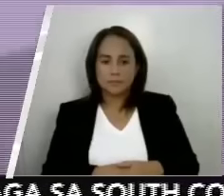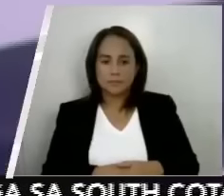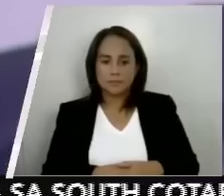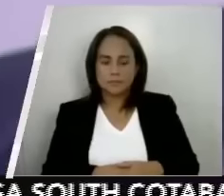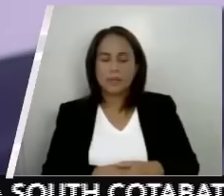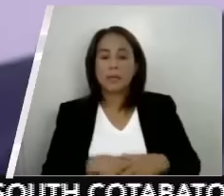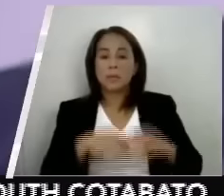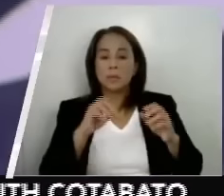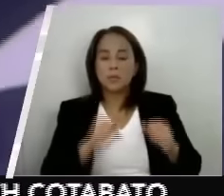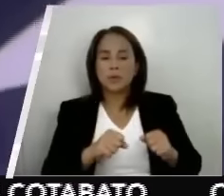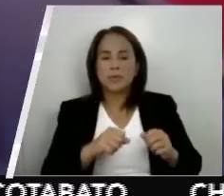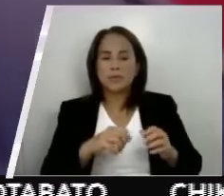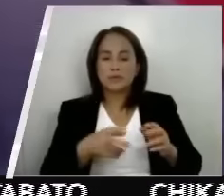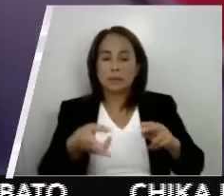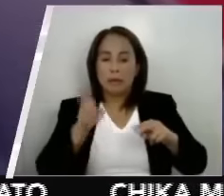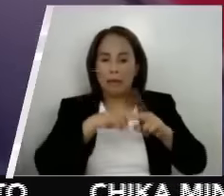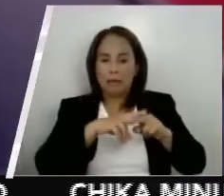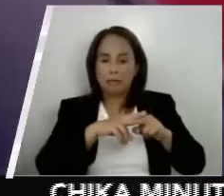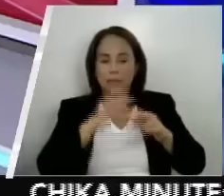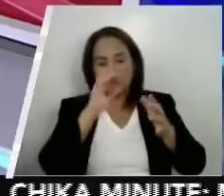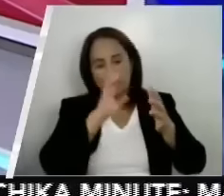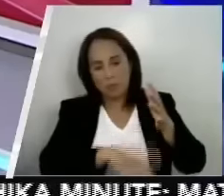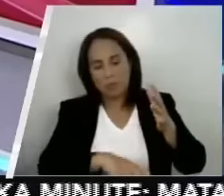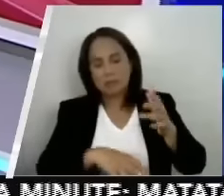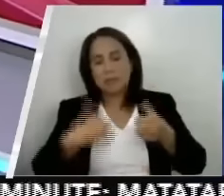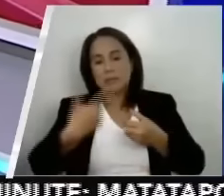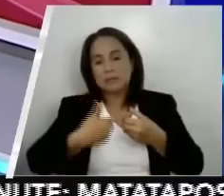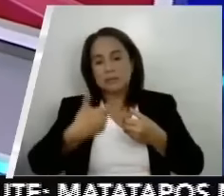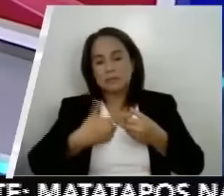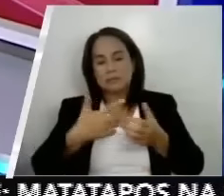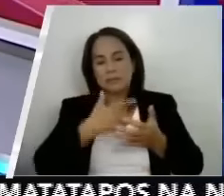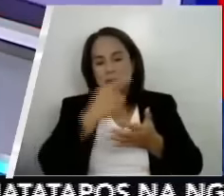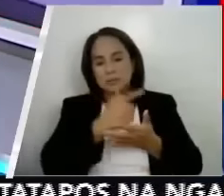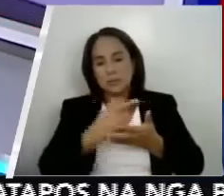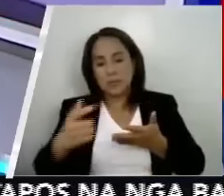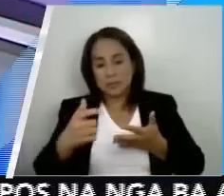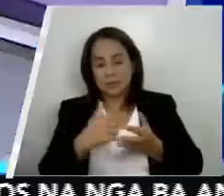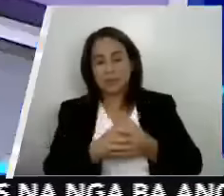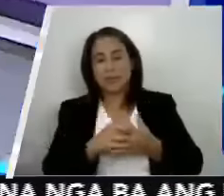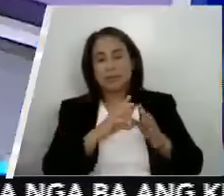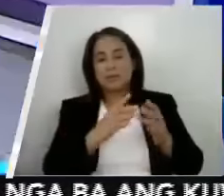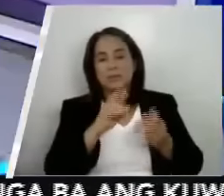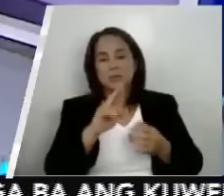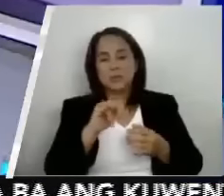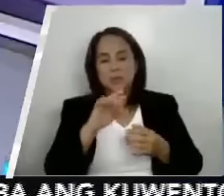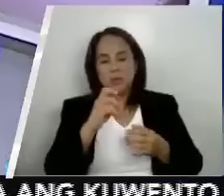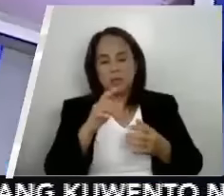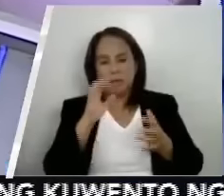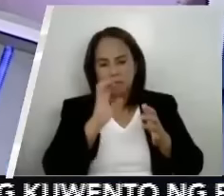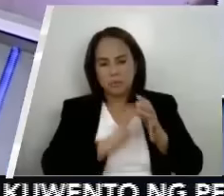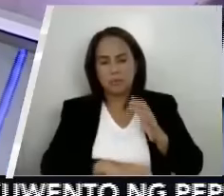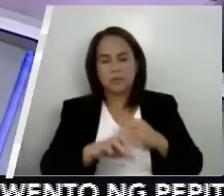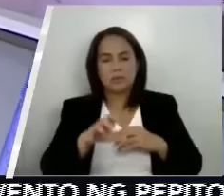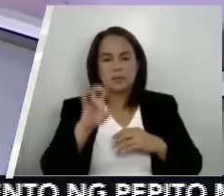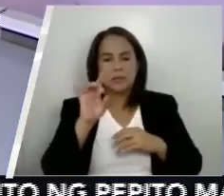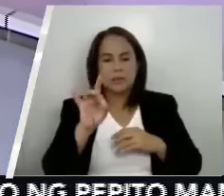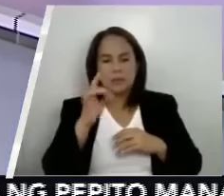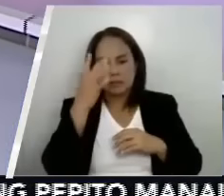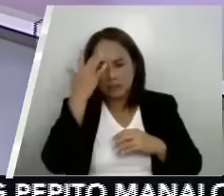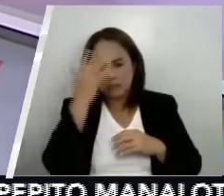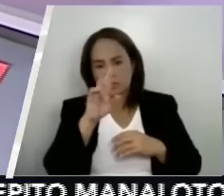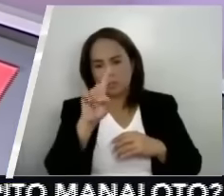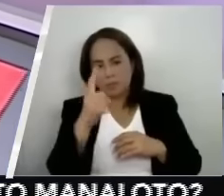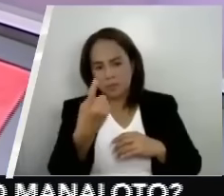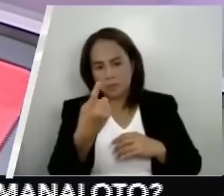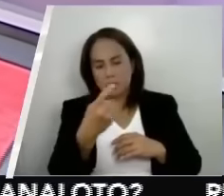dagdag bawas sa presyo ng petrolyo sa susunod na linggo. Sa tansya ng kumpanyang Unioil, may rollback na 80 sentimo hanggang piso sa